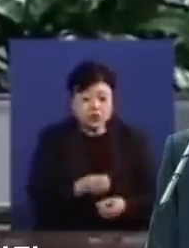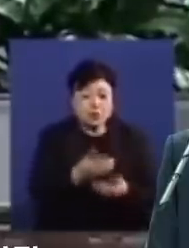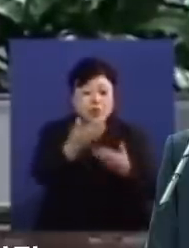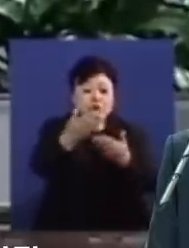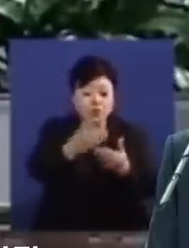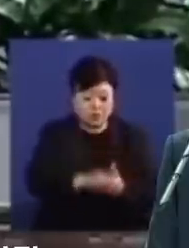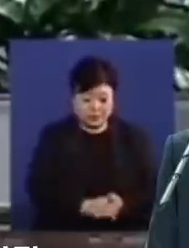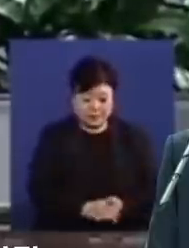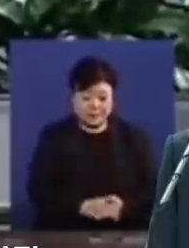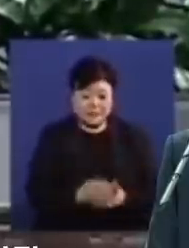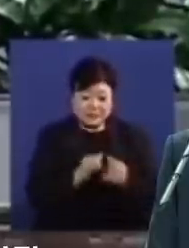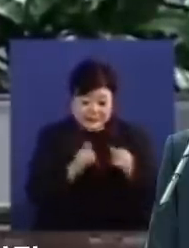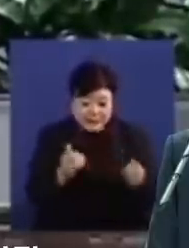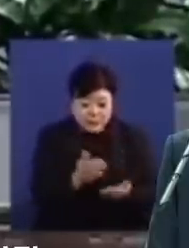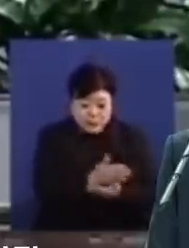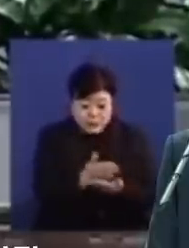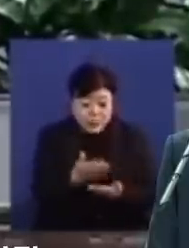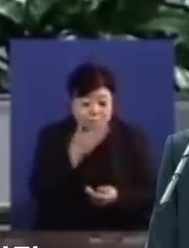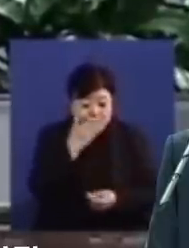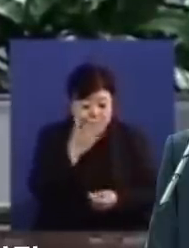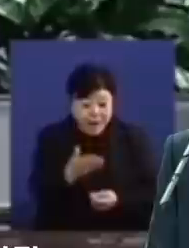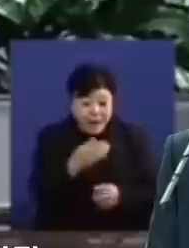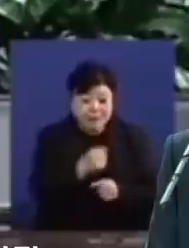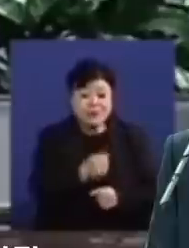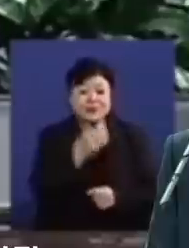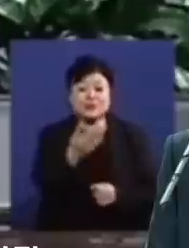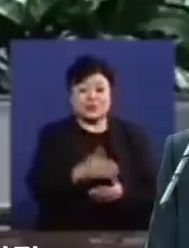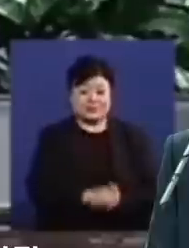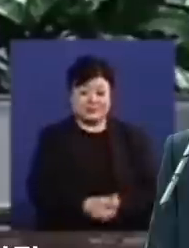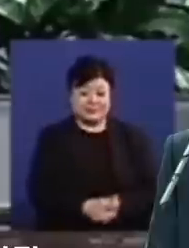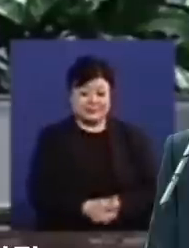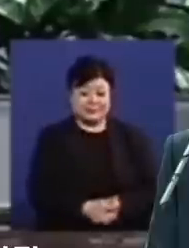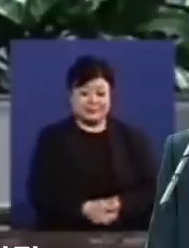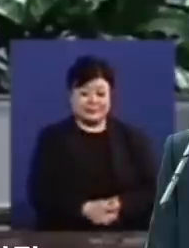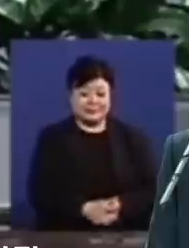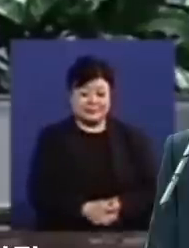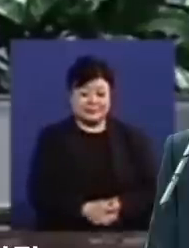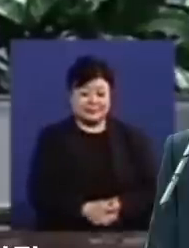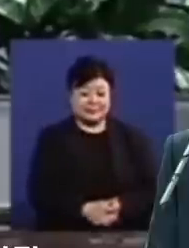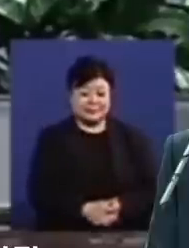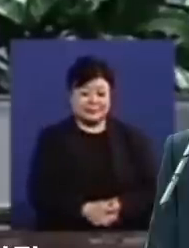주셔서 사람들이 분별해 볼 수 있게 만들어 주겠다.